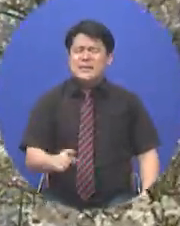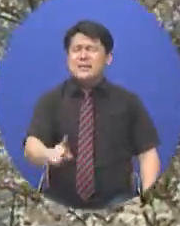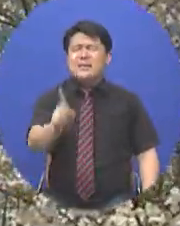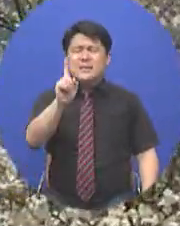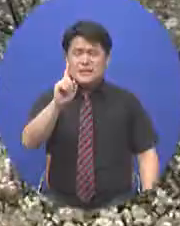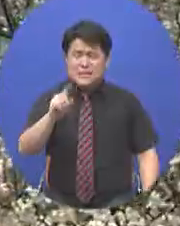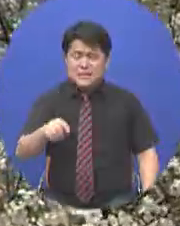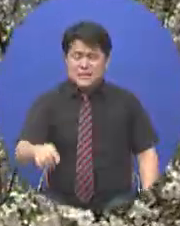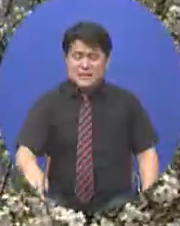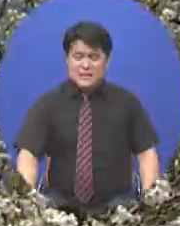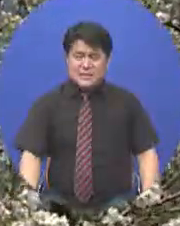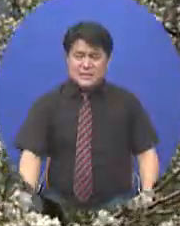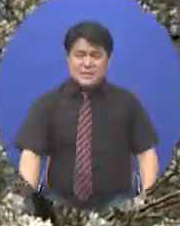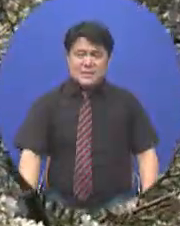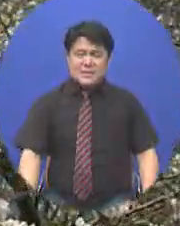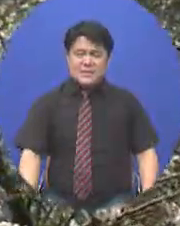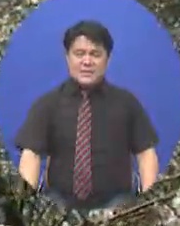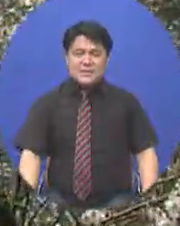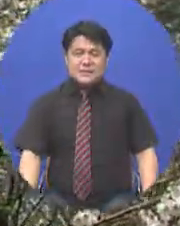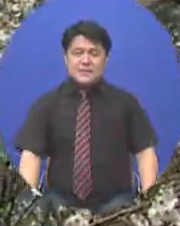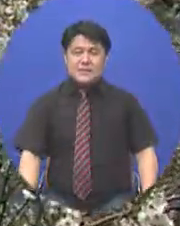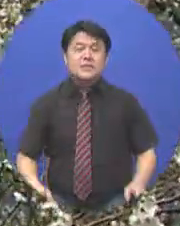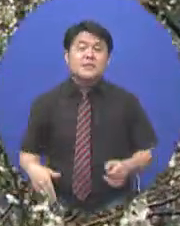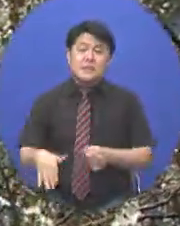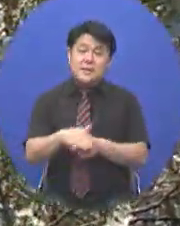한번 해보지